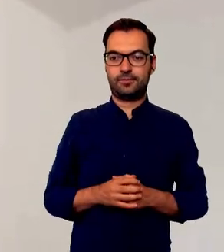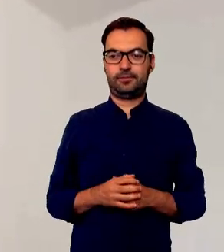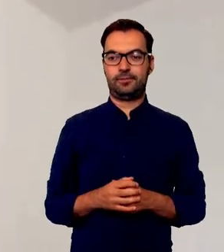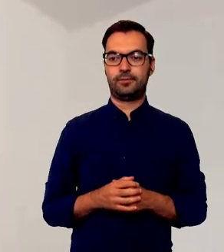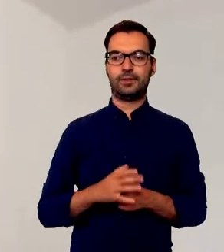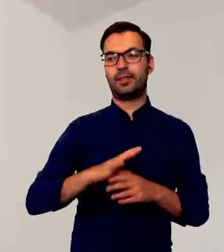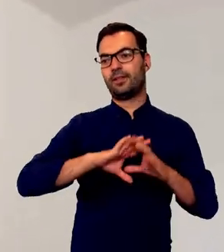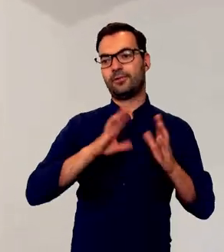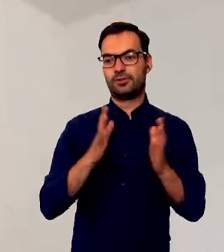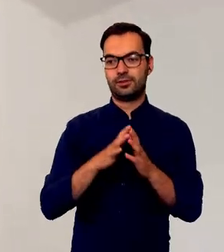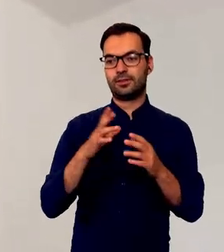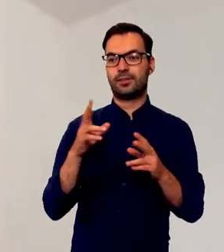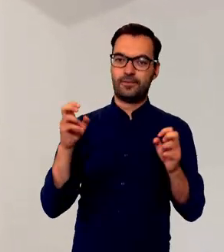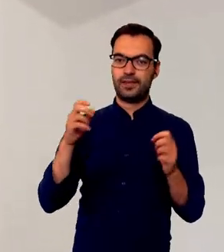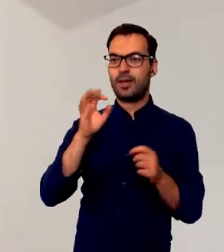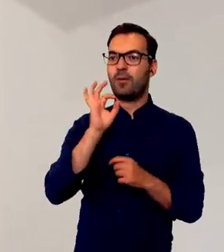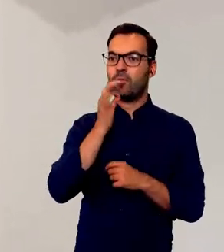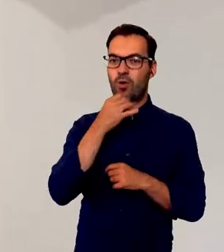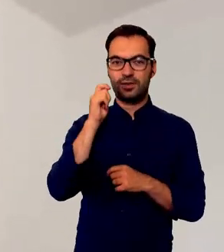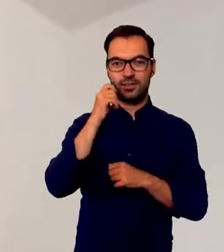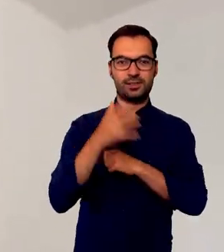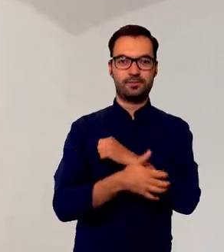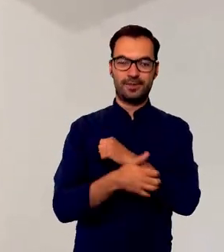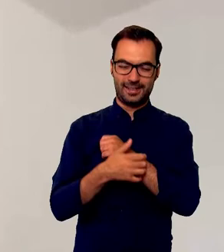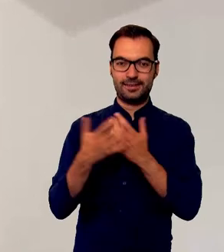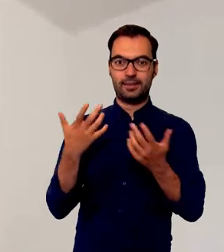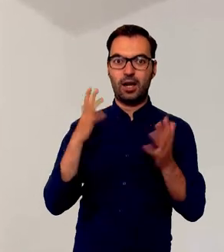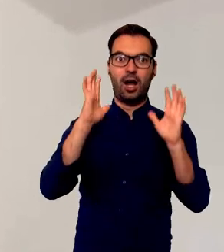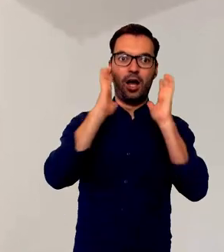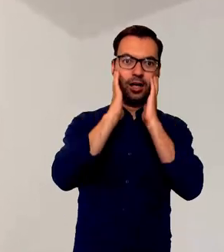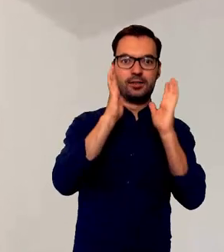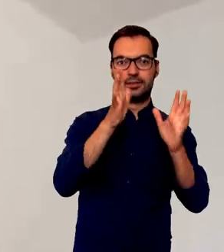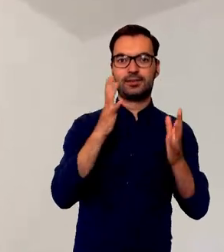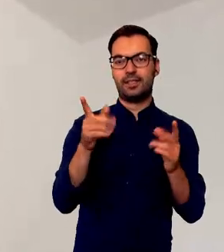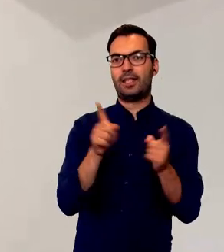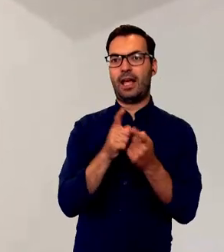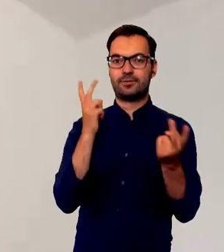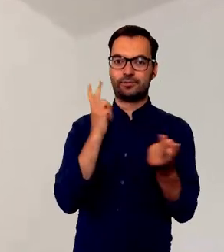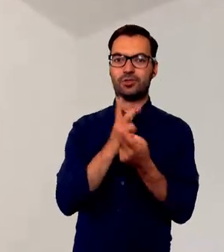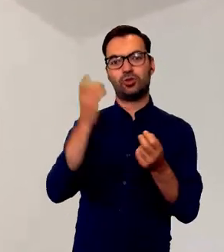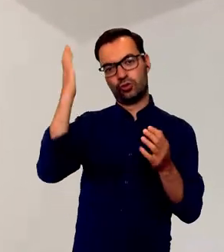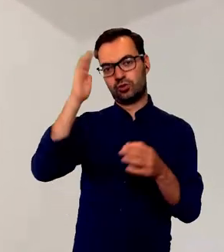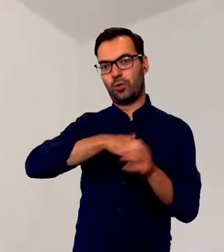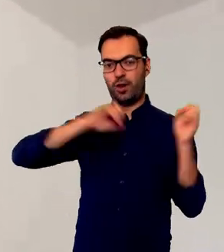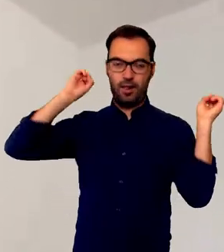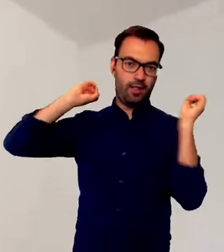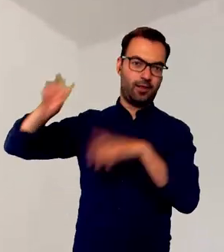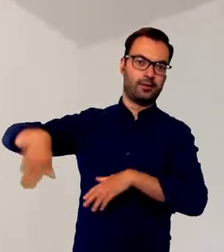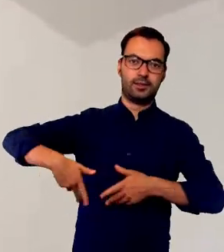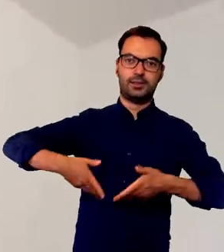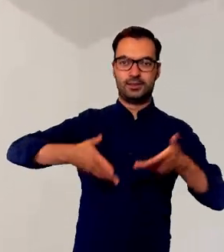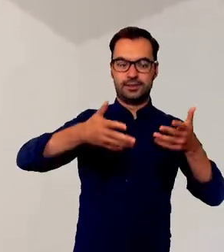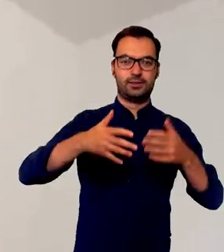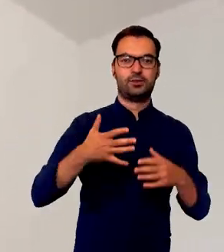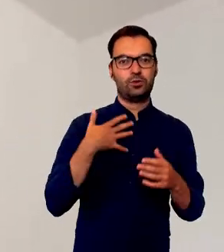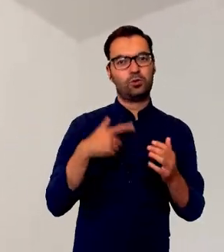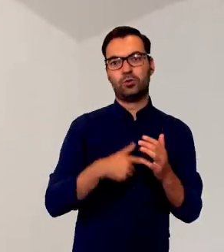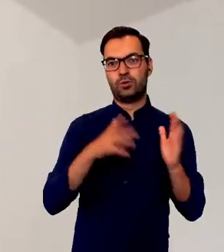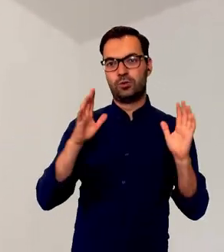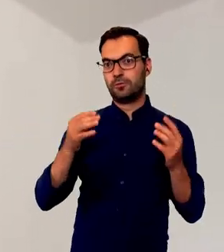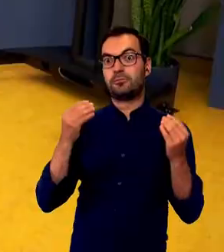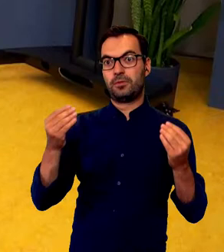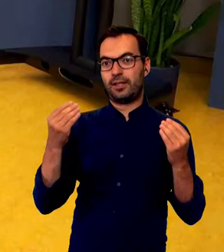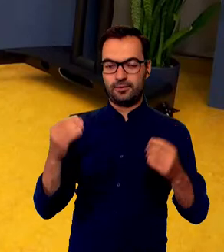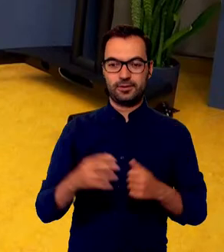życie i te wszystkie biedne, młode dziewczyny lgną i chcą być takie same. Rzucają szkoły, uważają, że to jest w ogóle